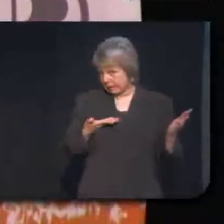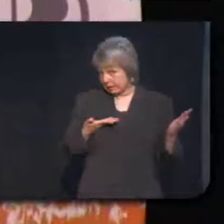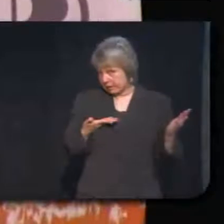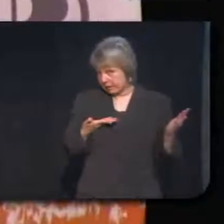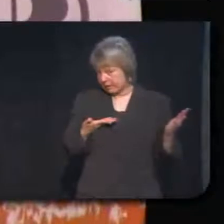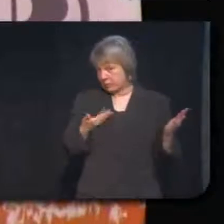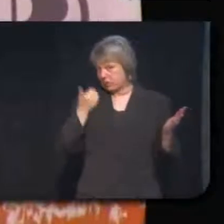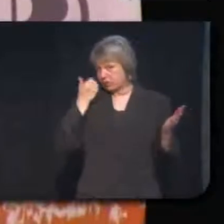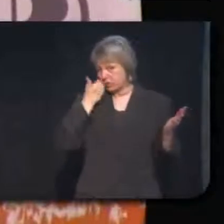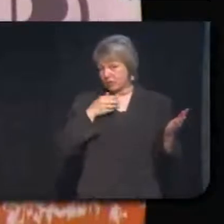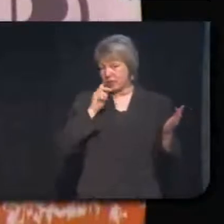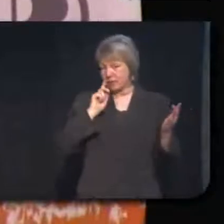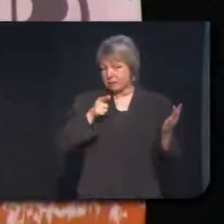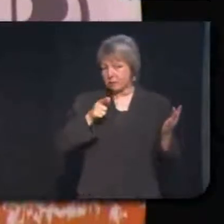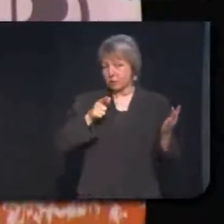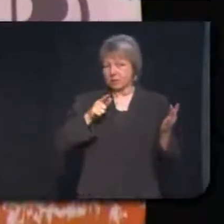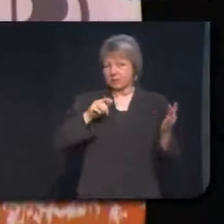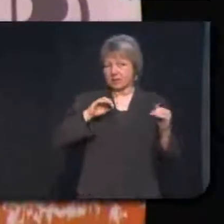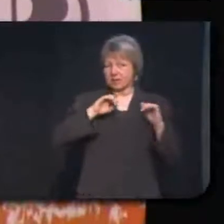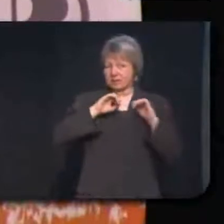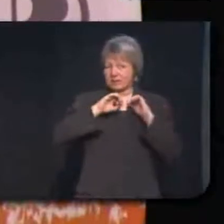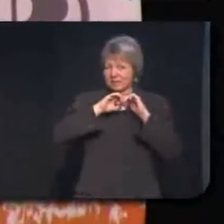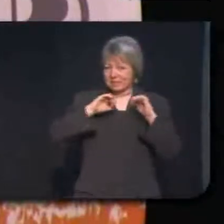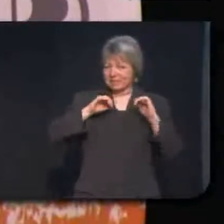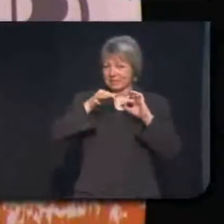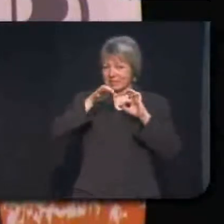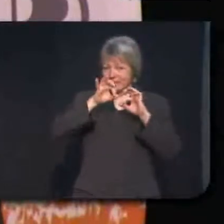abzutrennen und zu zerreißen